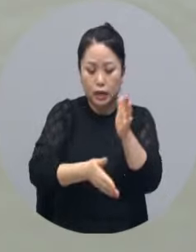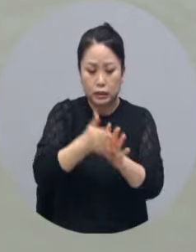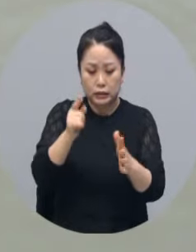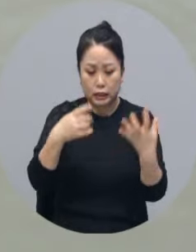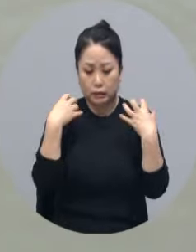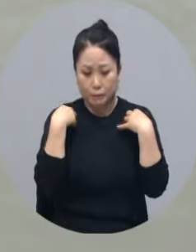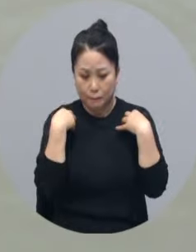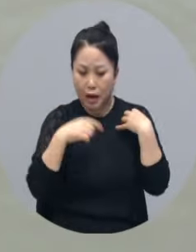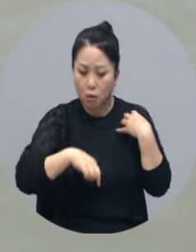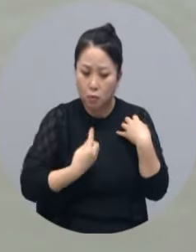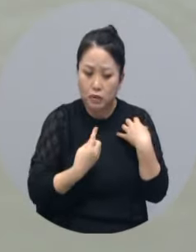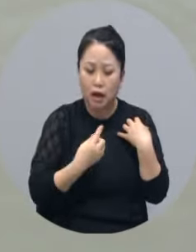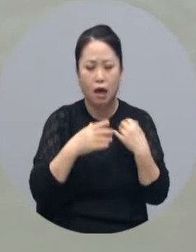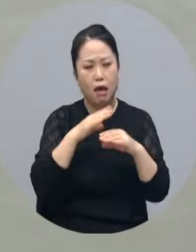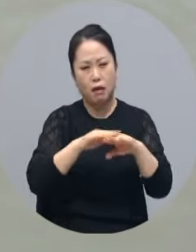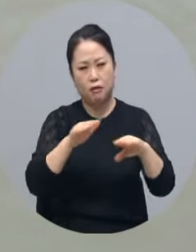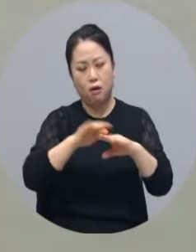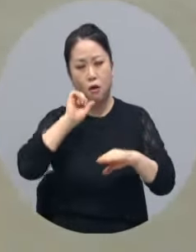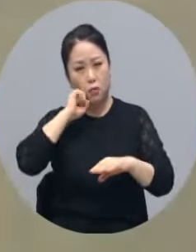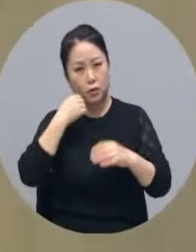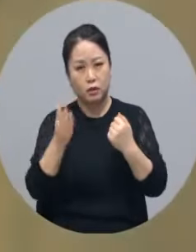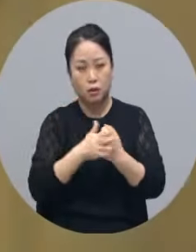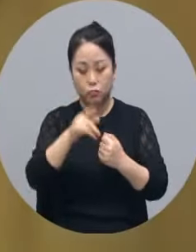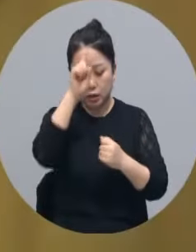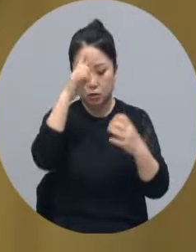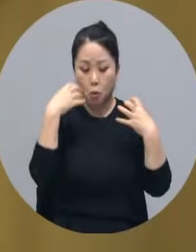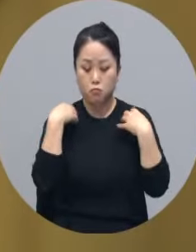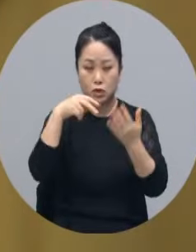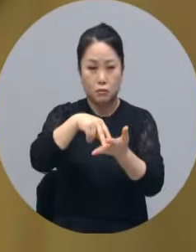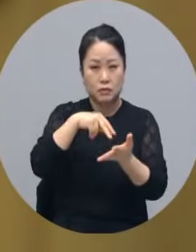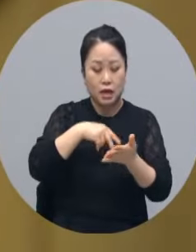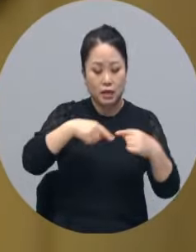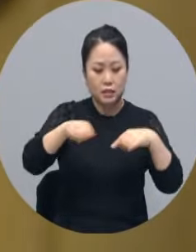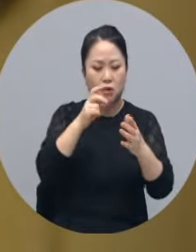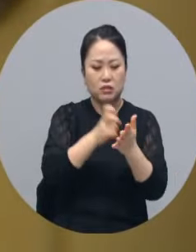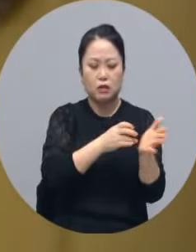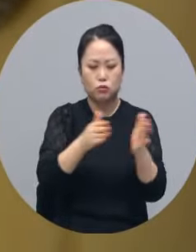상황에서 정부 차원의 정책 마련이 시급합니다. MBC 뉴스 박준호입니다.